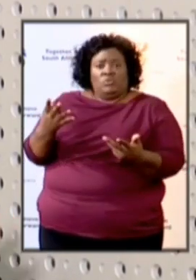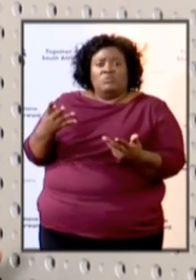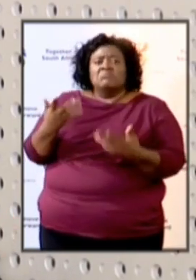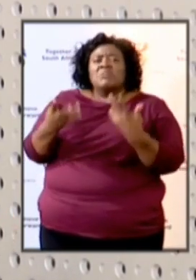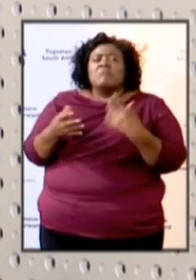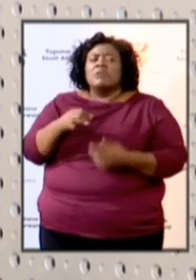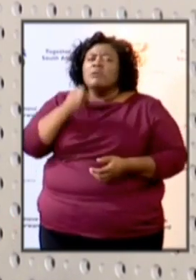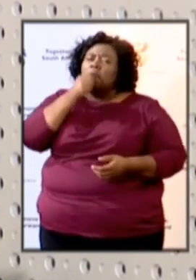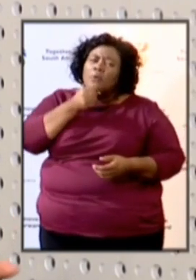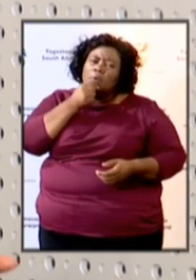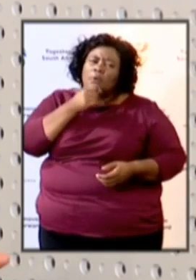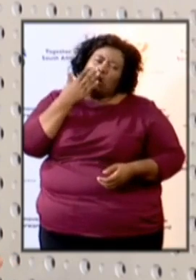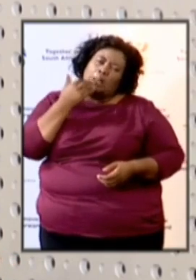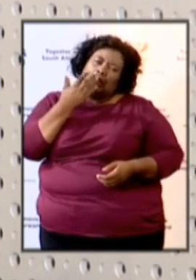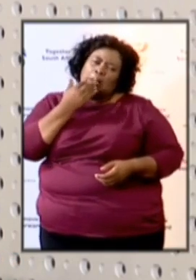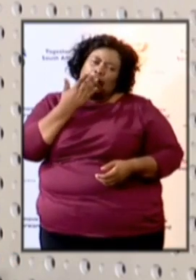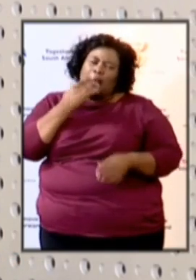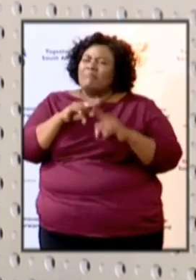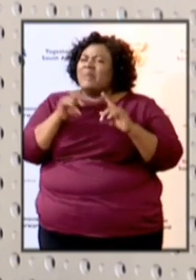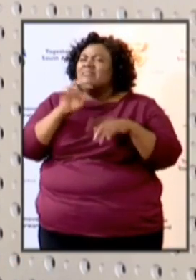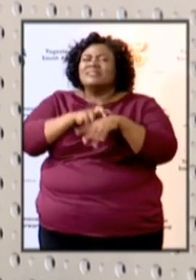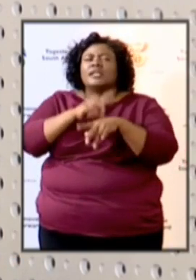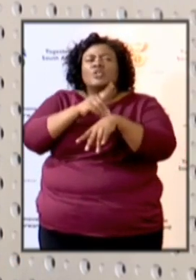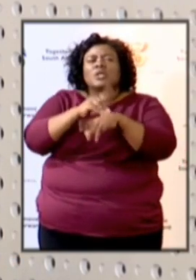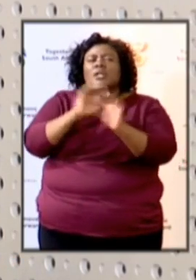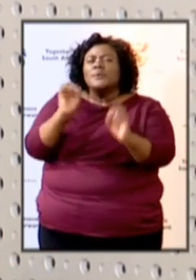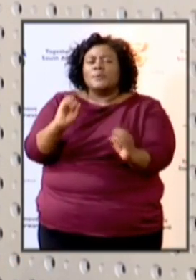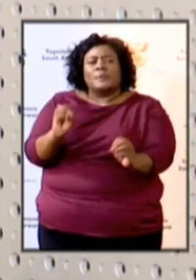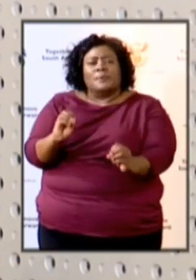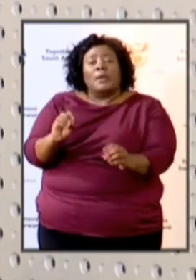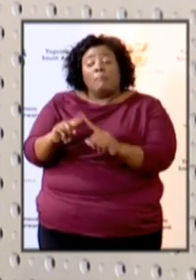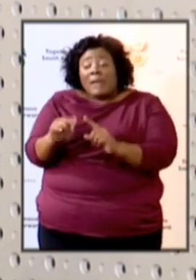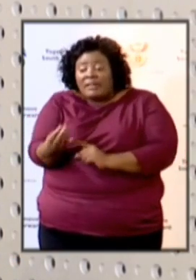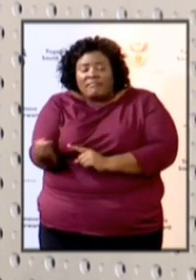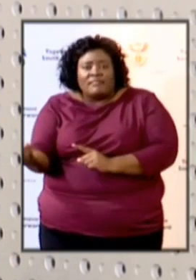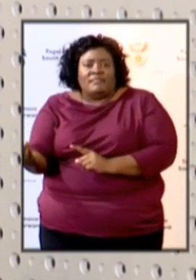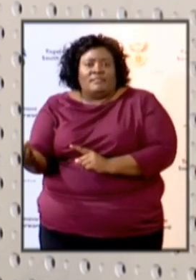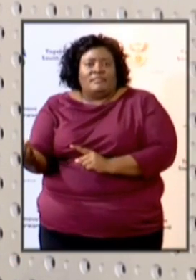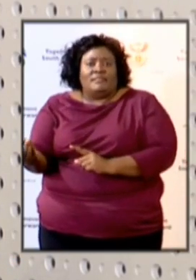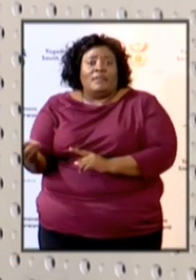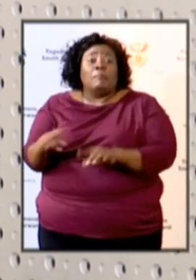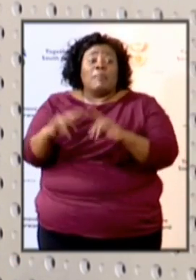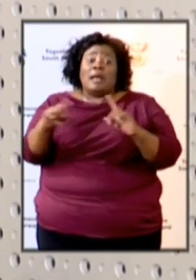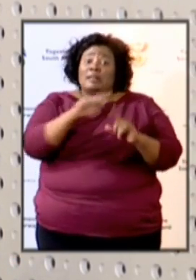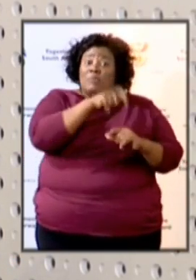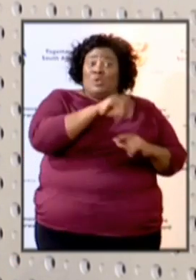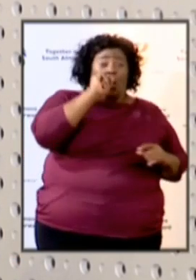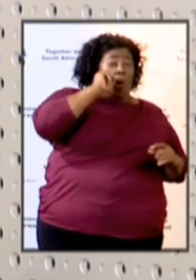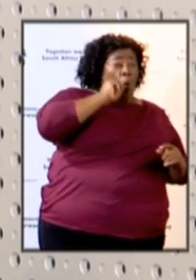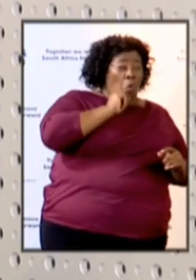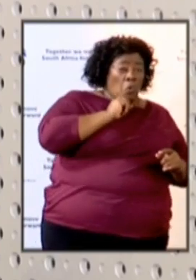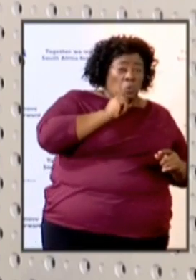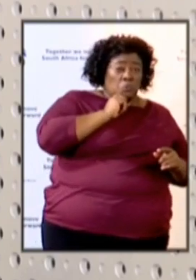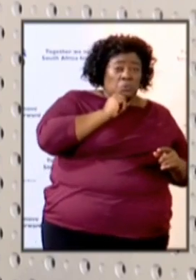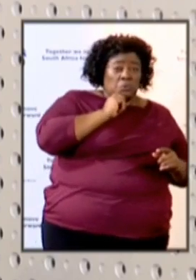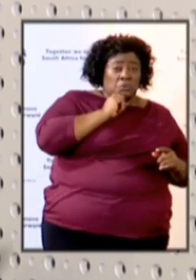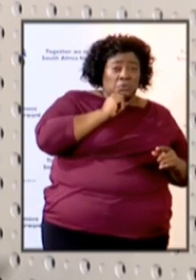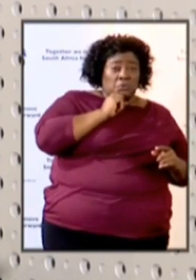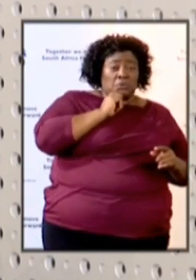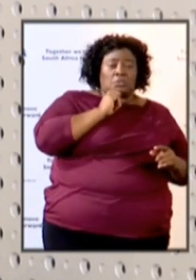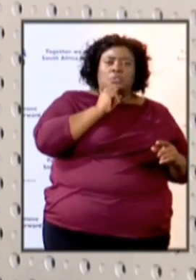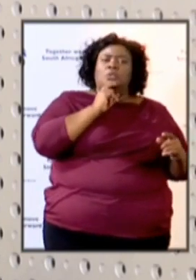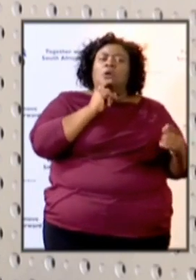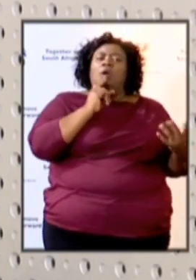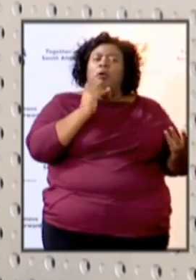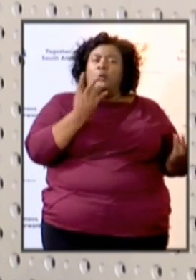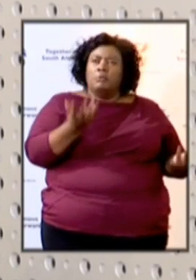banomkhuhlanyana omncane ongadingi nokuthi baye kadokotela kodwa umuntu omdala ugogo noma